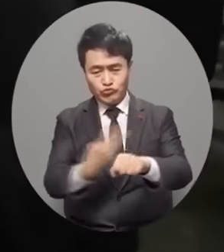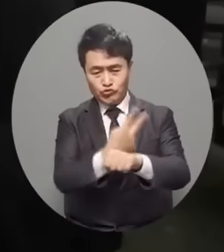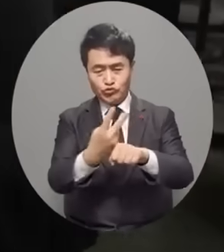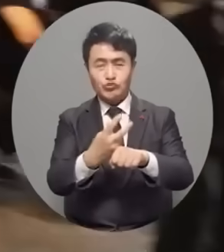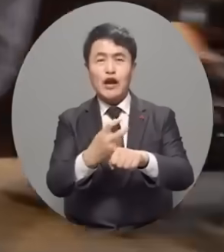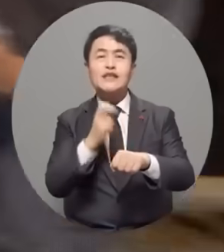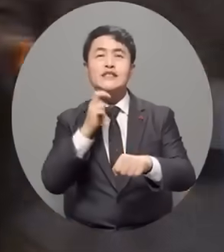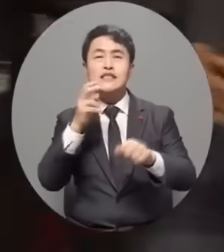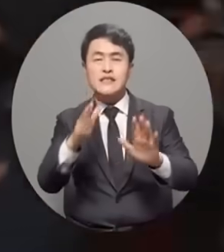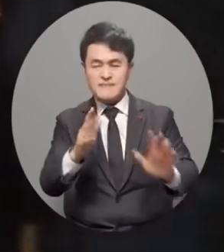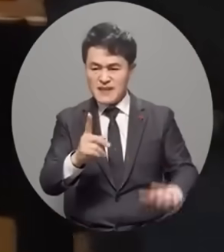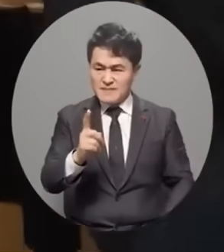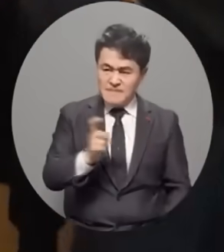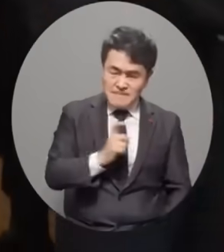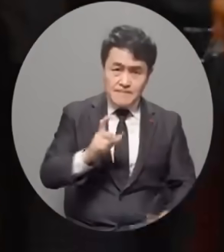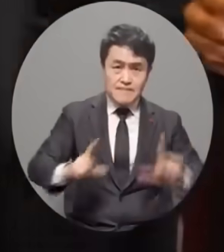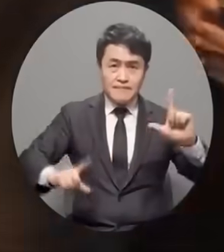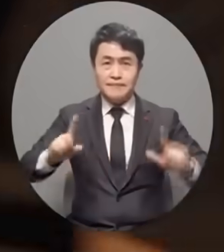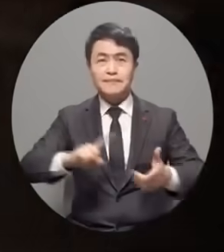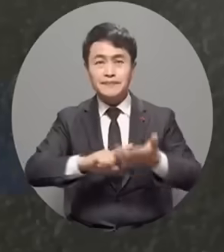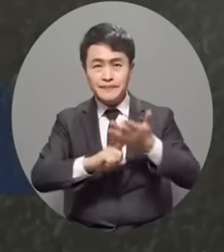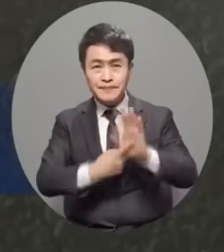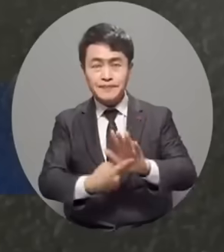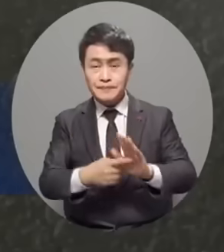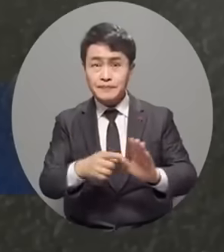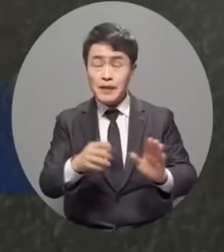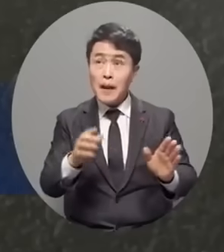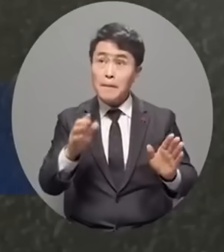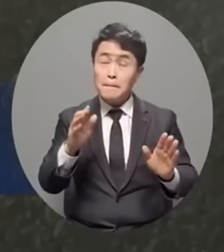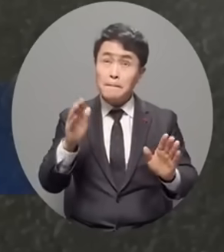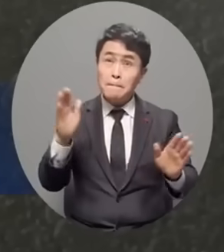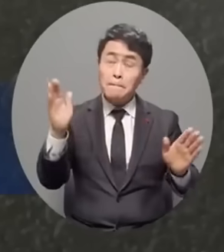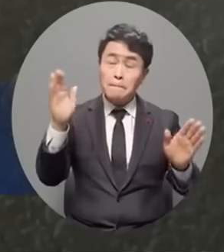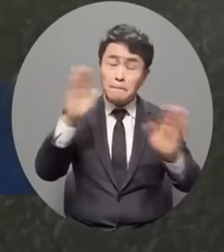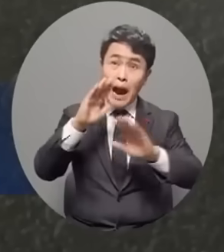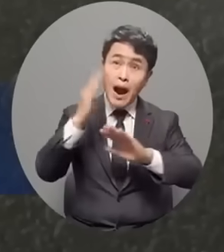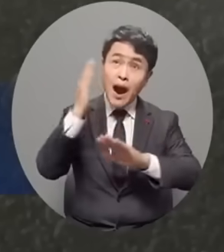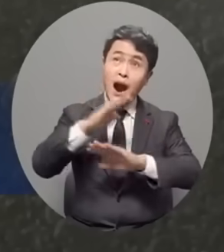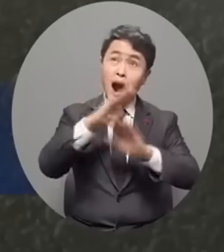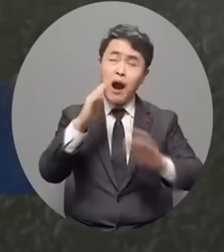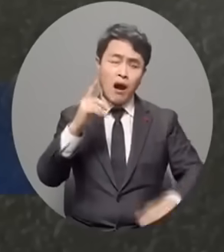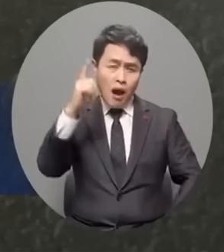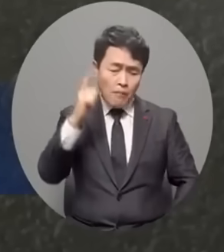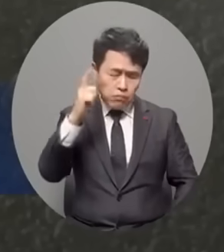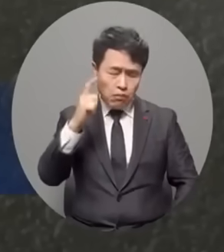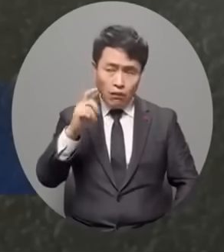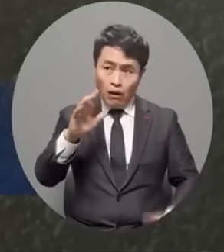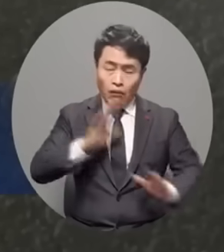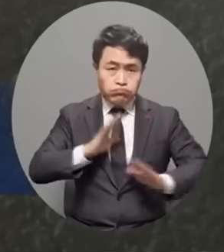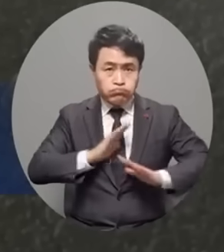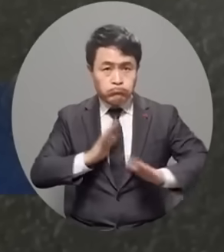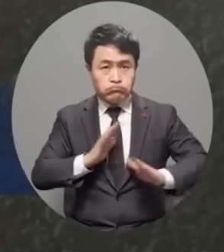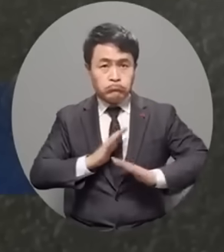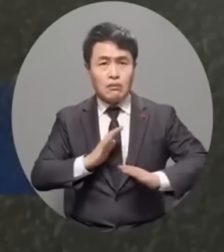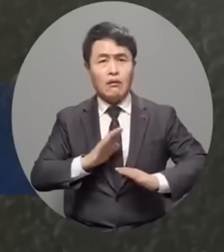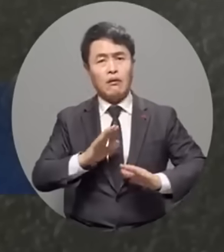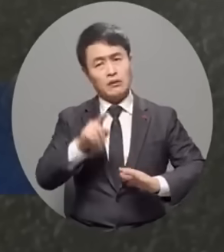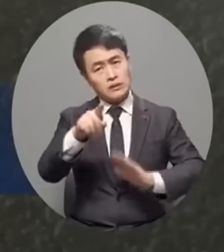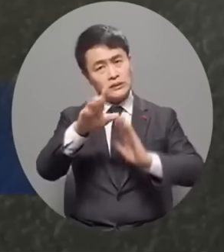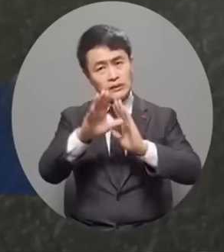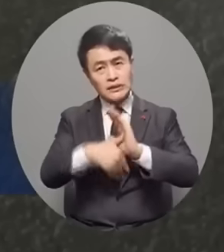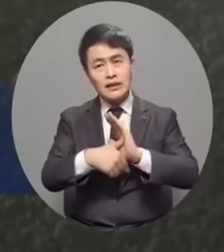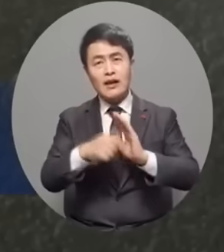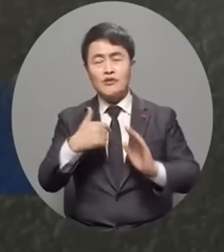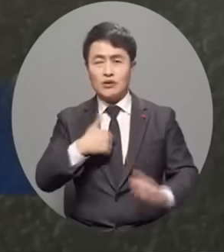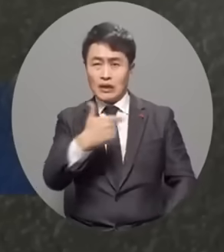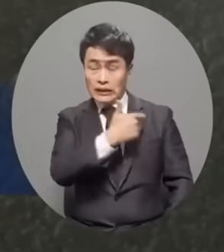20분 내내 긴장감을 선사합니다. 밤하늘로 이제 울려 퍼지던 그 되게 총성이 되게 무서웠거든요. 근데 그게 저한테는 굉장히